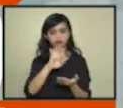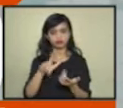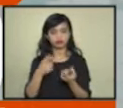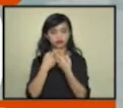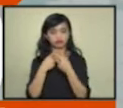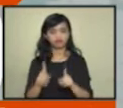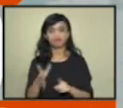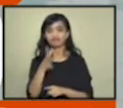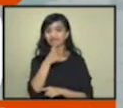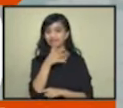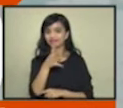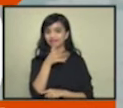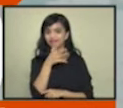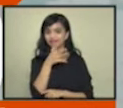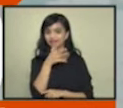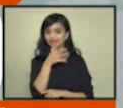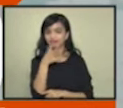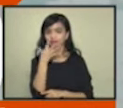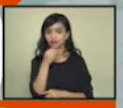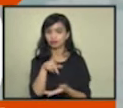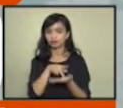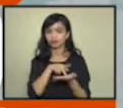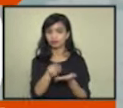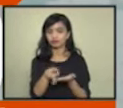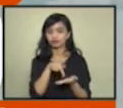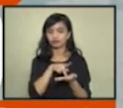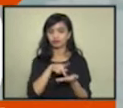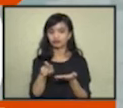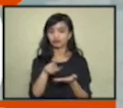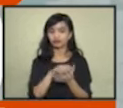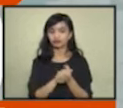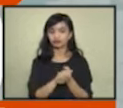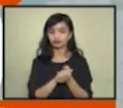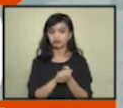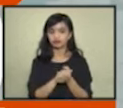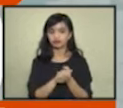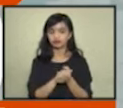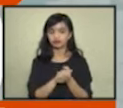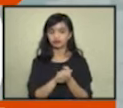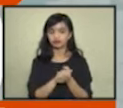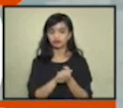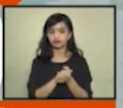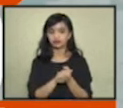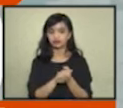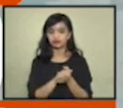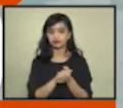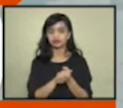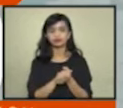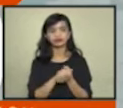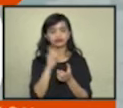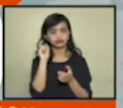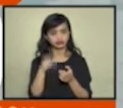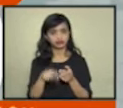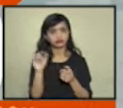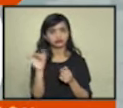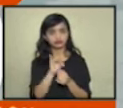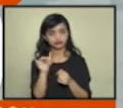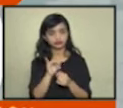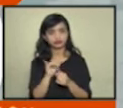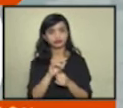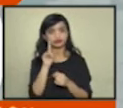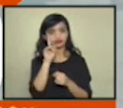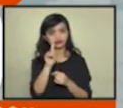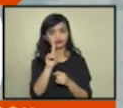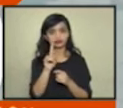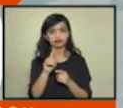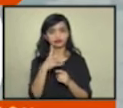po, yung nanay po na nagbabayad sa kanya, siya dapat yung employer. Employer, but at the same time, sir, isa siya sa